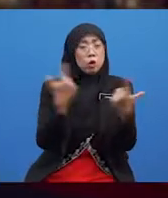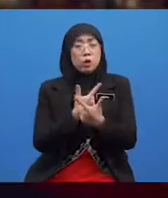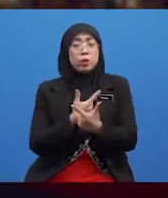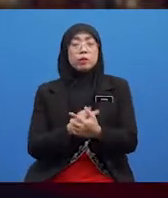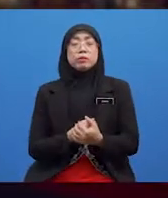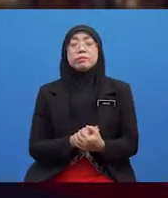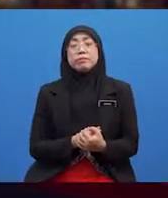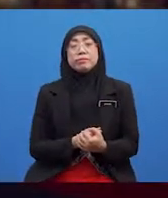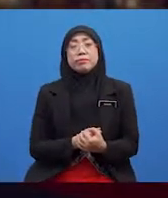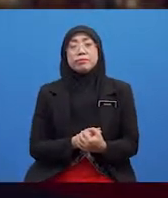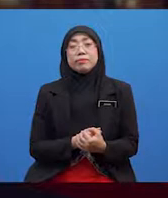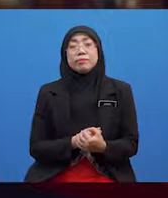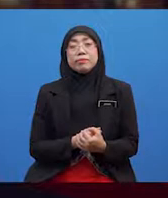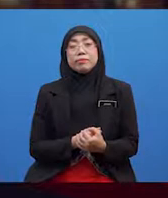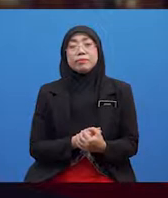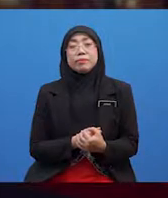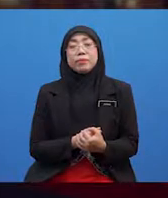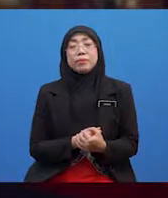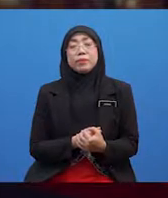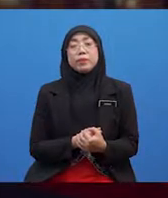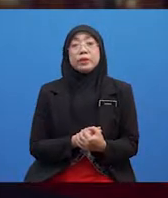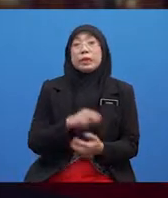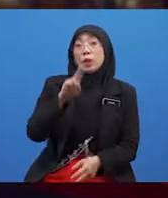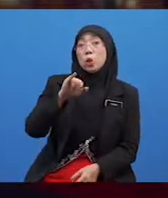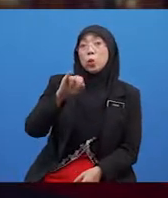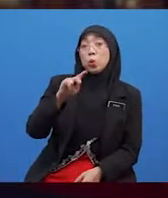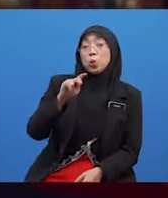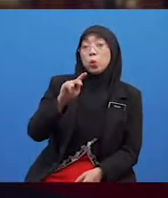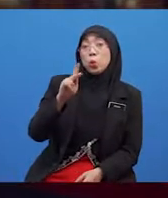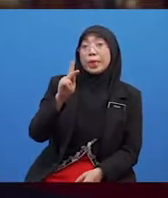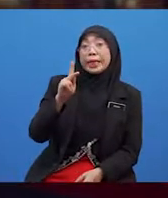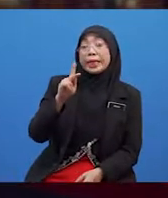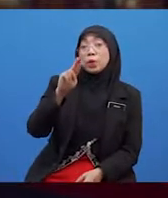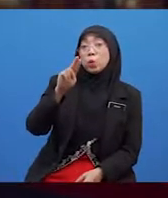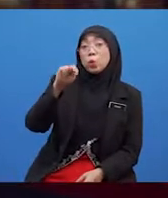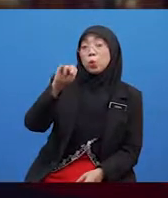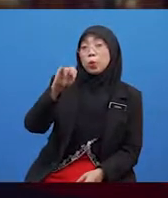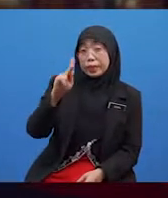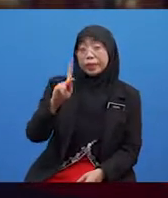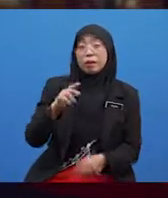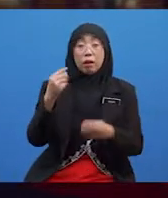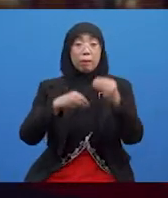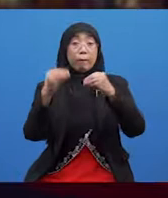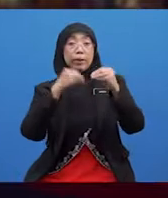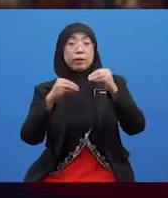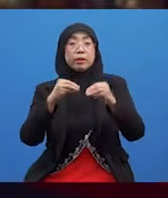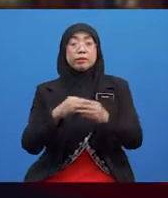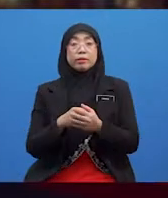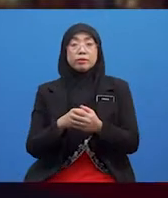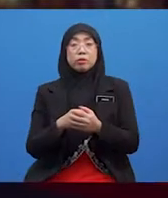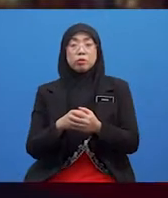sesuatu pertandingan. Kesungguhan ini masih dihadkan oleh kebebasan pergerakan.